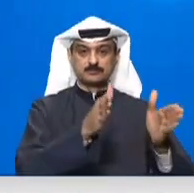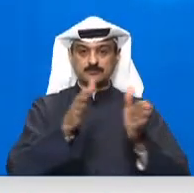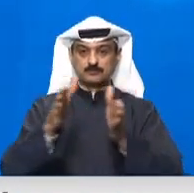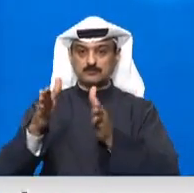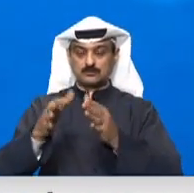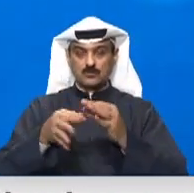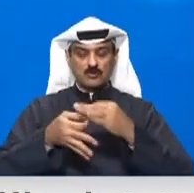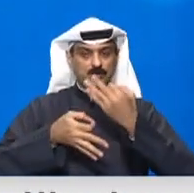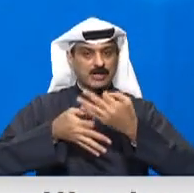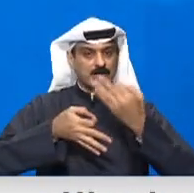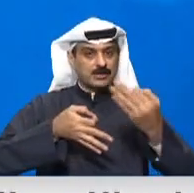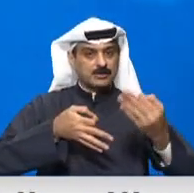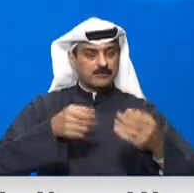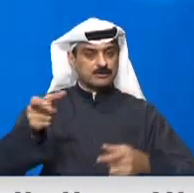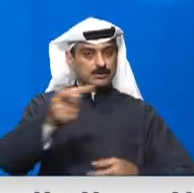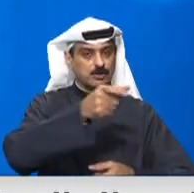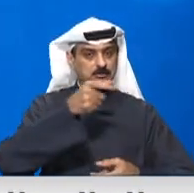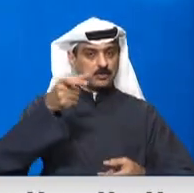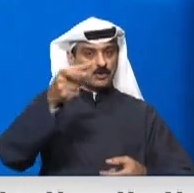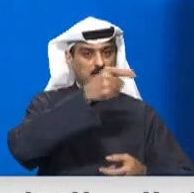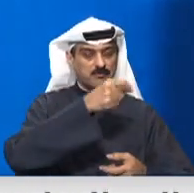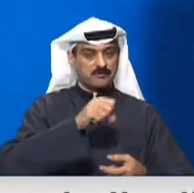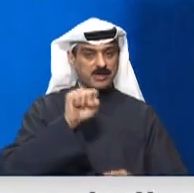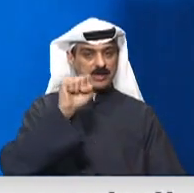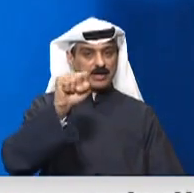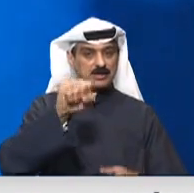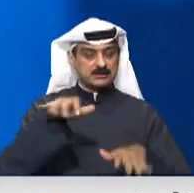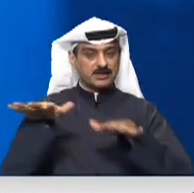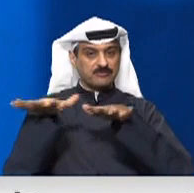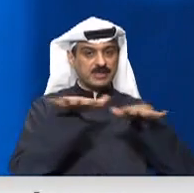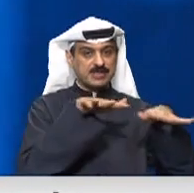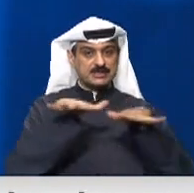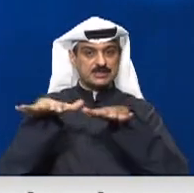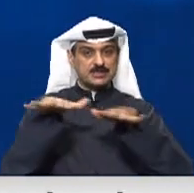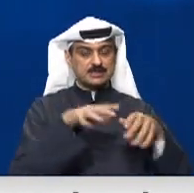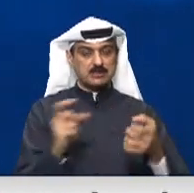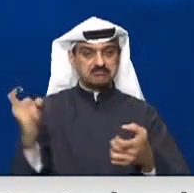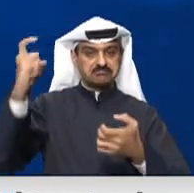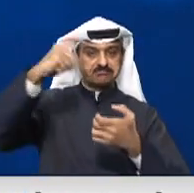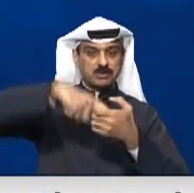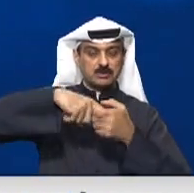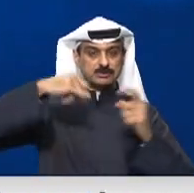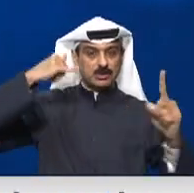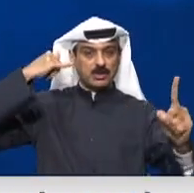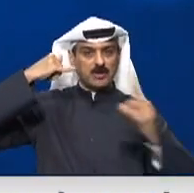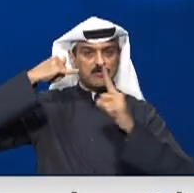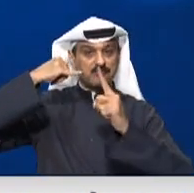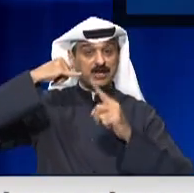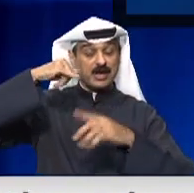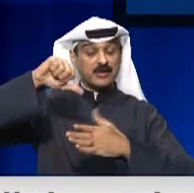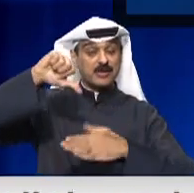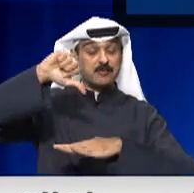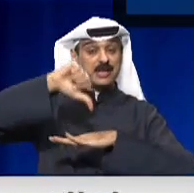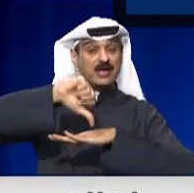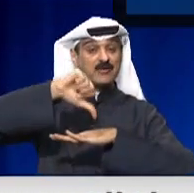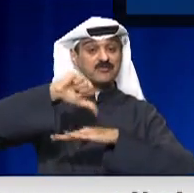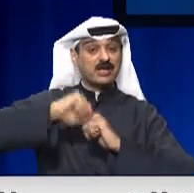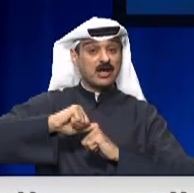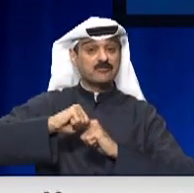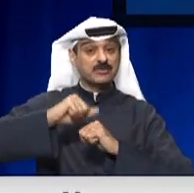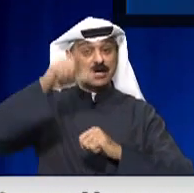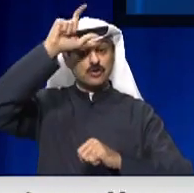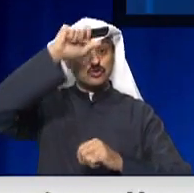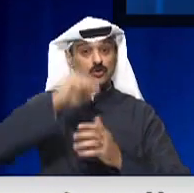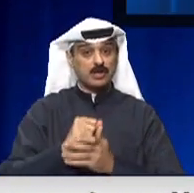وللمزيد من المتابعة للتطورات المتعلقة بتداعيات الزلزال ينضم إلينا من إسطنبول الصحفي التركي